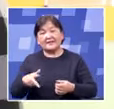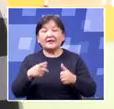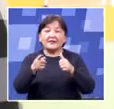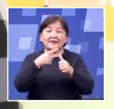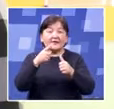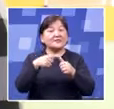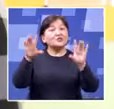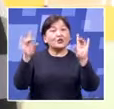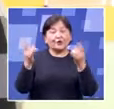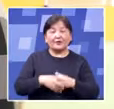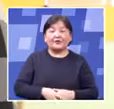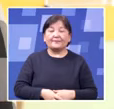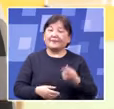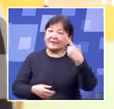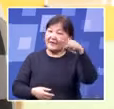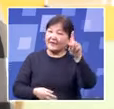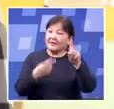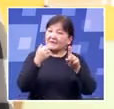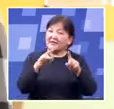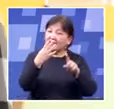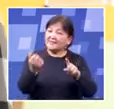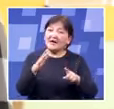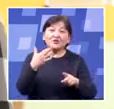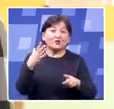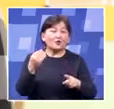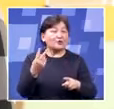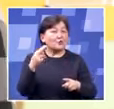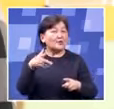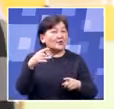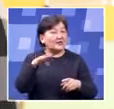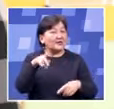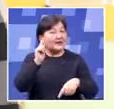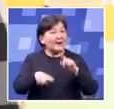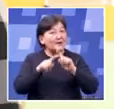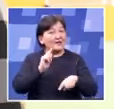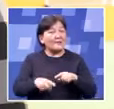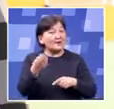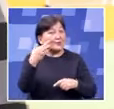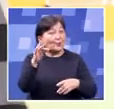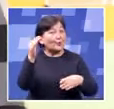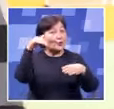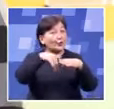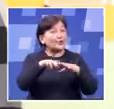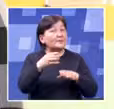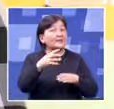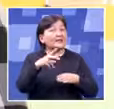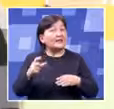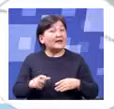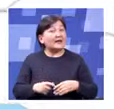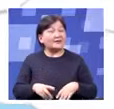нэрлэж тоглоцгоё. Тэгэхээр царцаа шоргоолц үлгэрт маань эхлээд ямар хоёр дүр ордог үлээ хүүхдүүдээ?